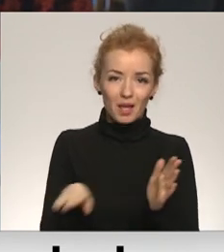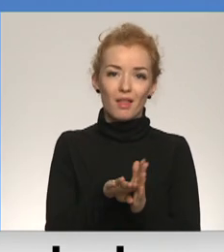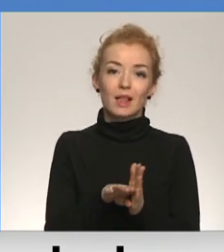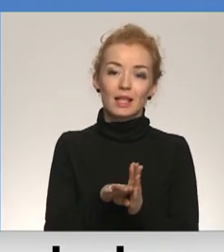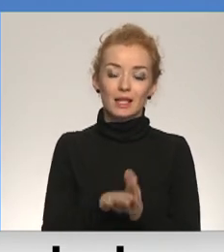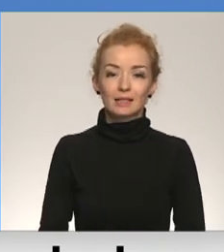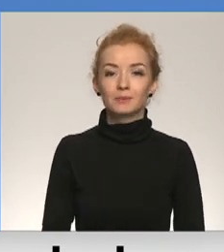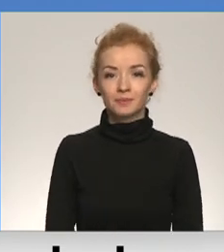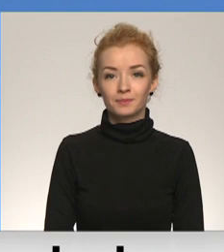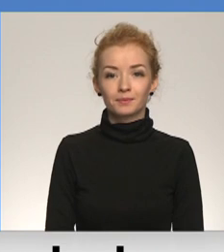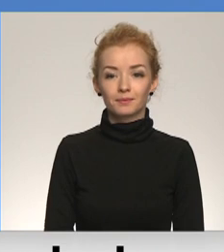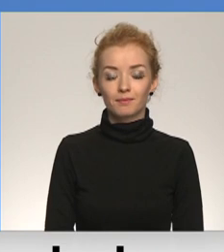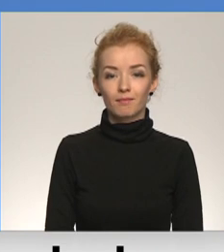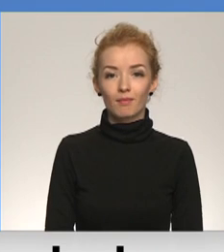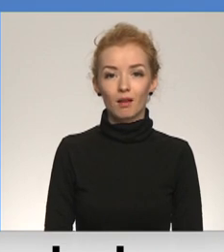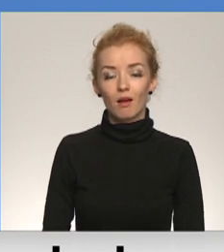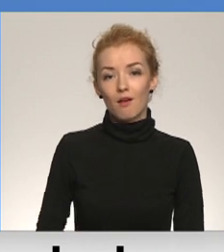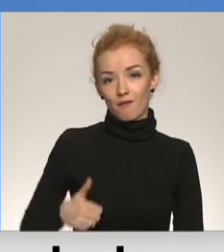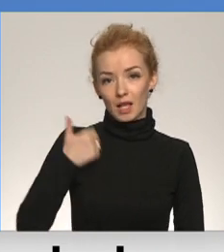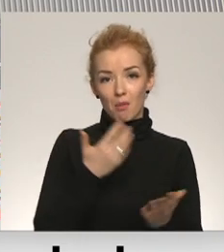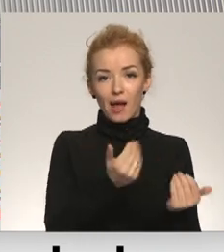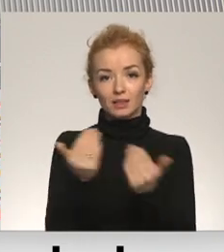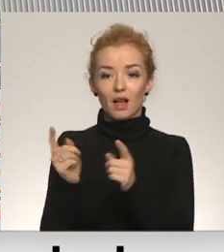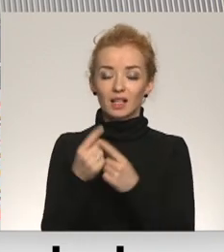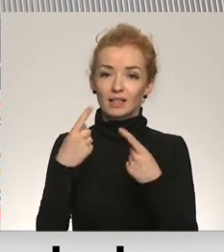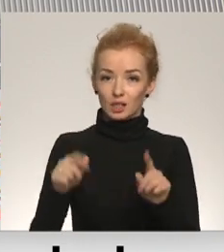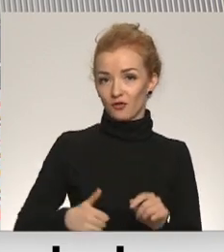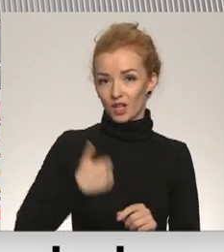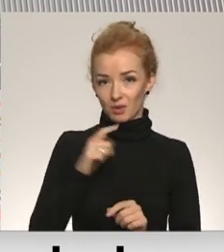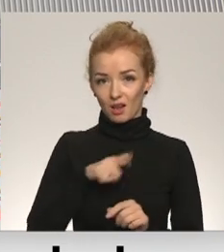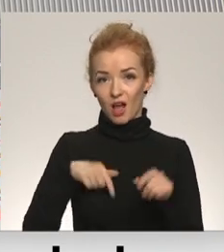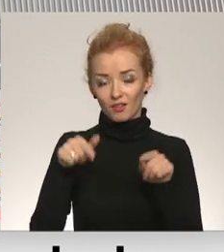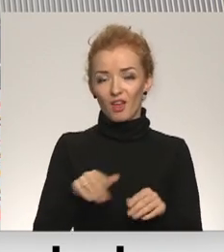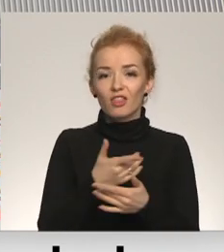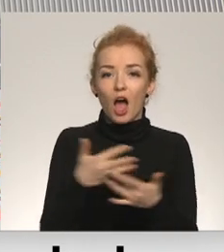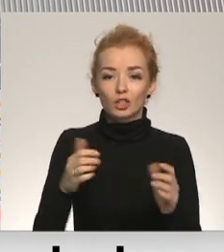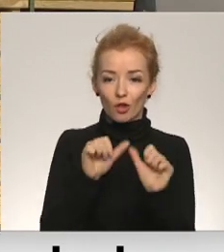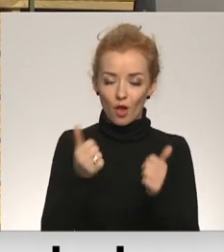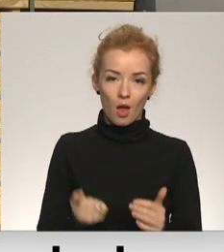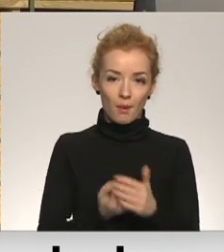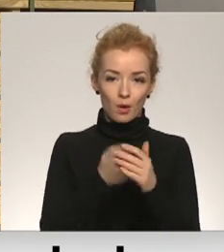tajā. Gaujas koks aicina arī citus Latvijas uzņēmumus visos iespējamos veidos atbalstīt Ukrainu.